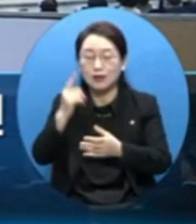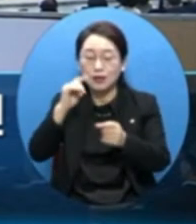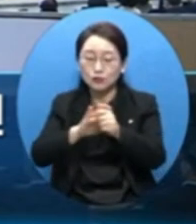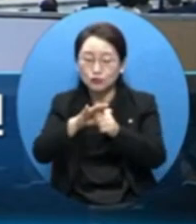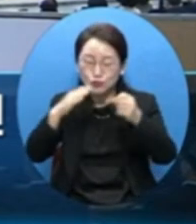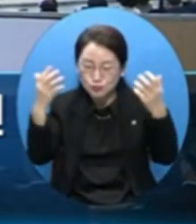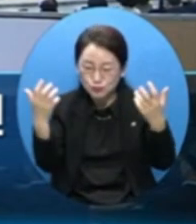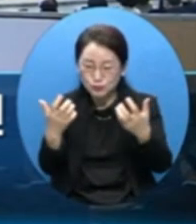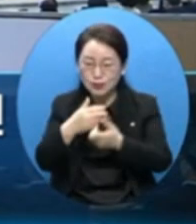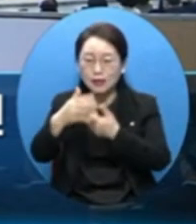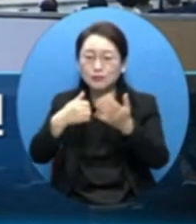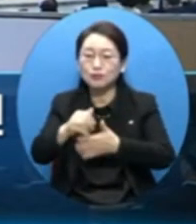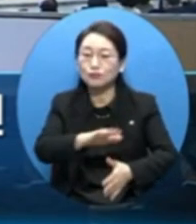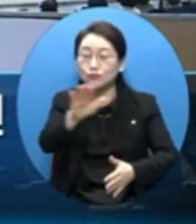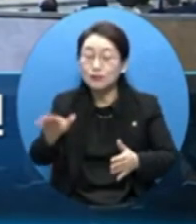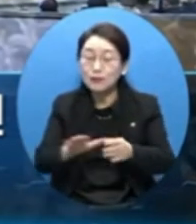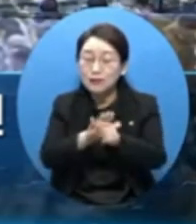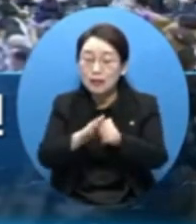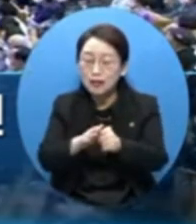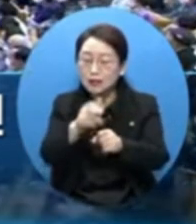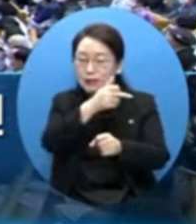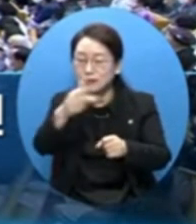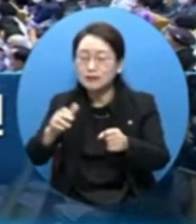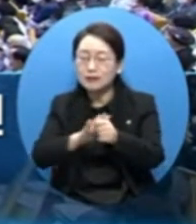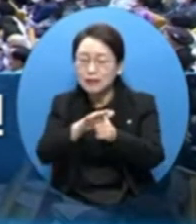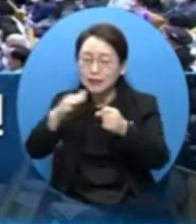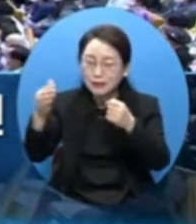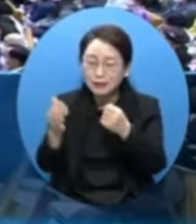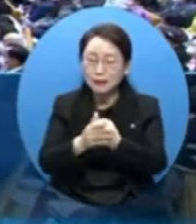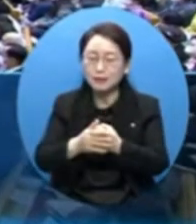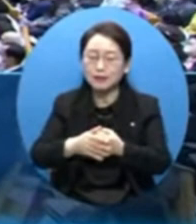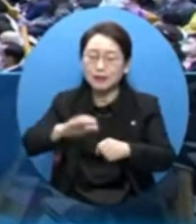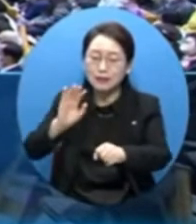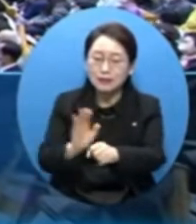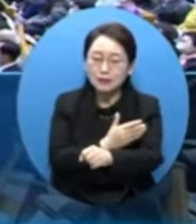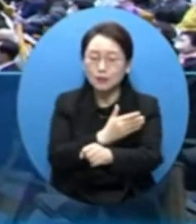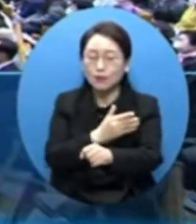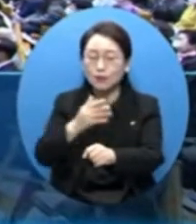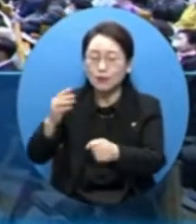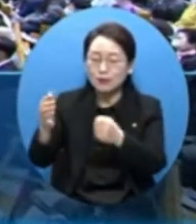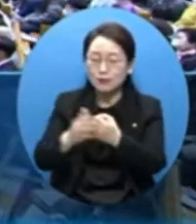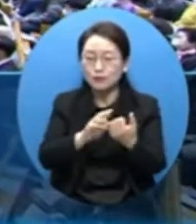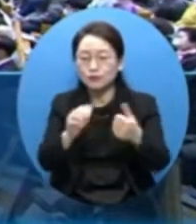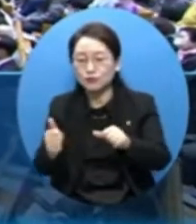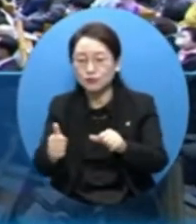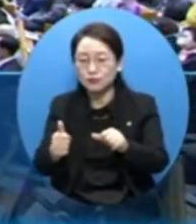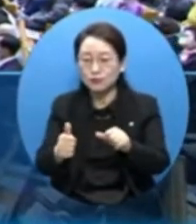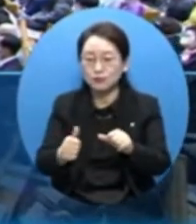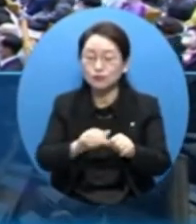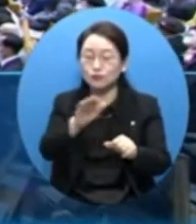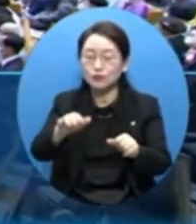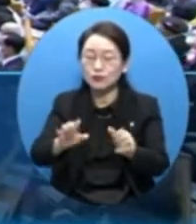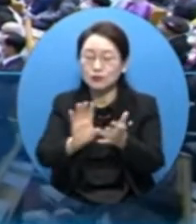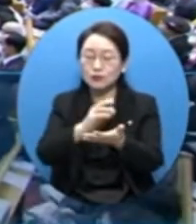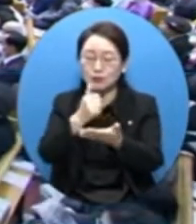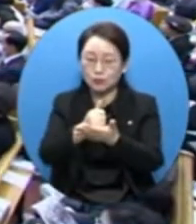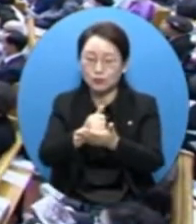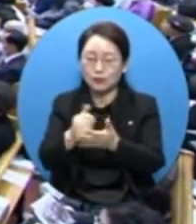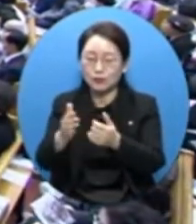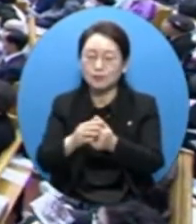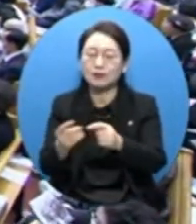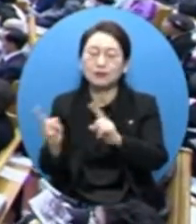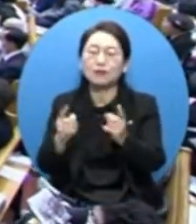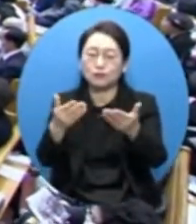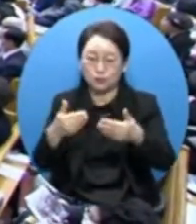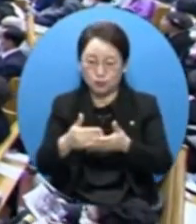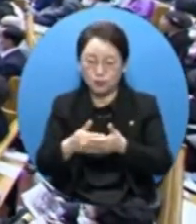하나님이 우리를 사랑하신 그 큰 사랑을 인하여 허물로 죽은 우리를 그리스도와 함께 살리셨고 성경은 말씀합니다. 하나님